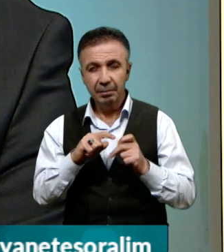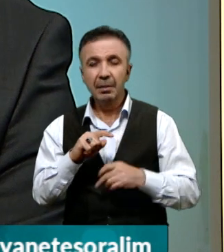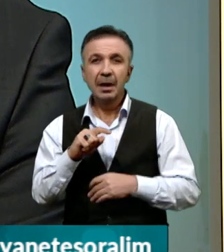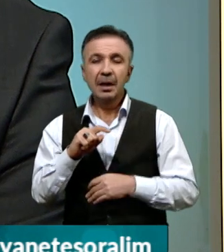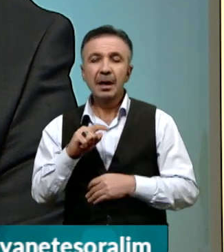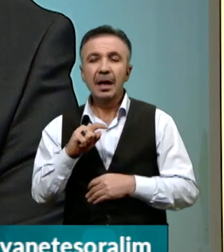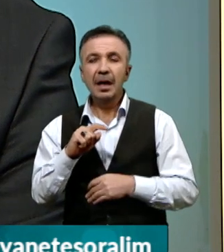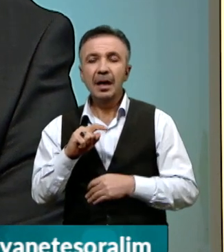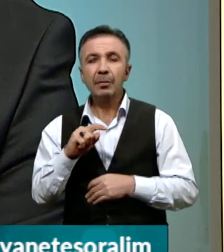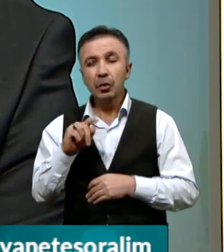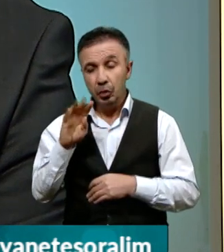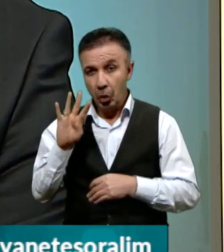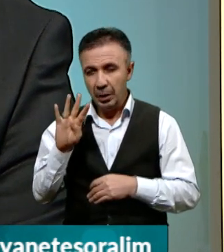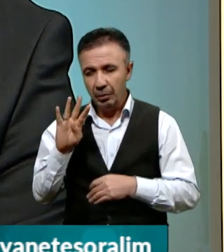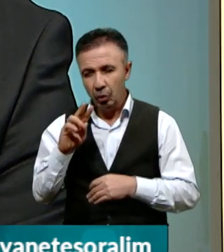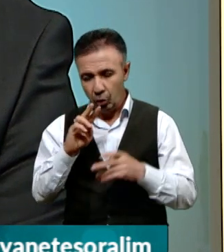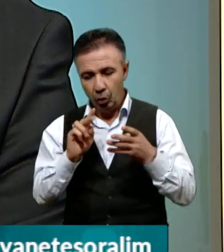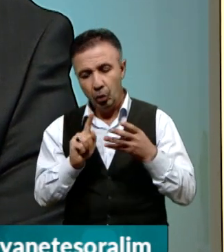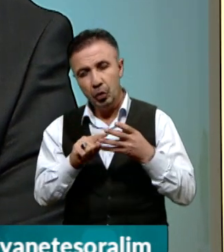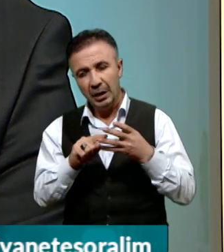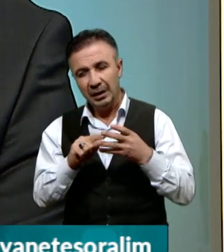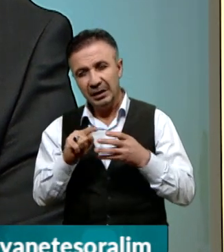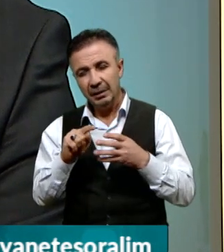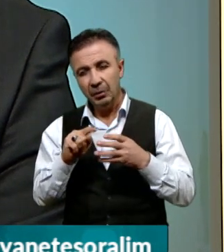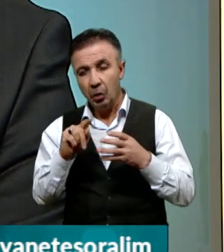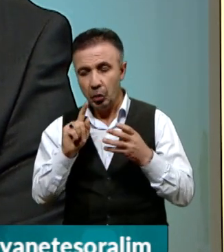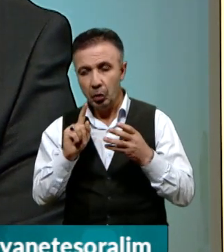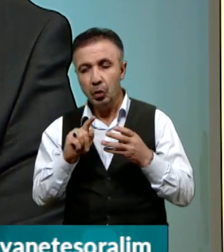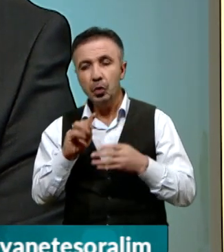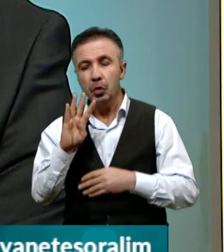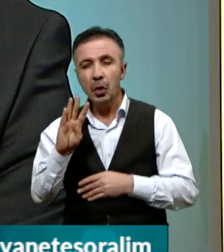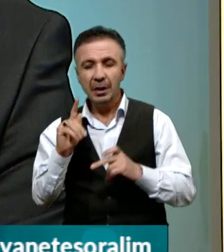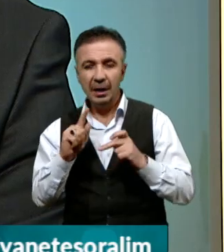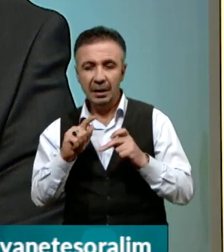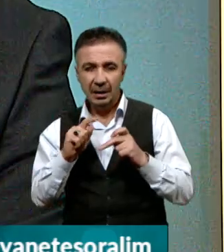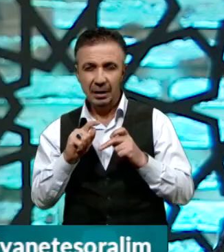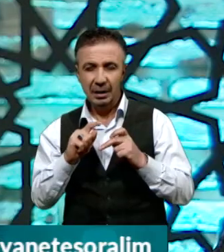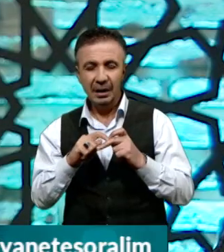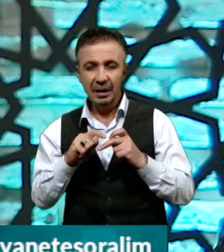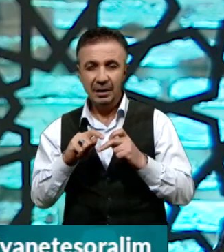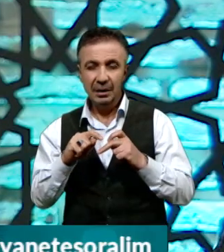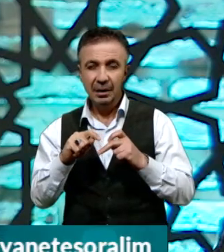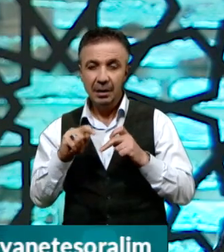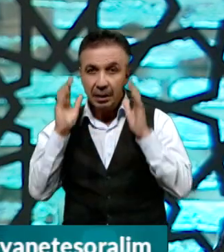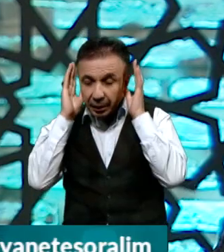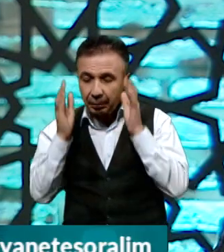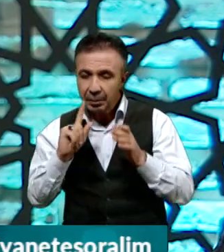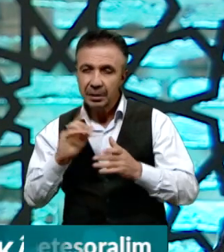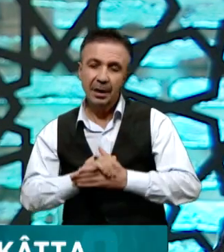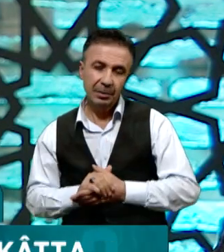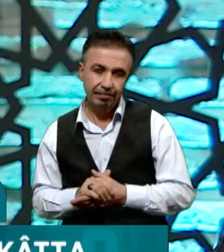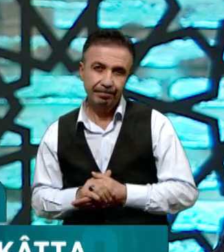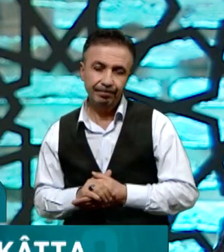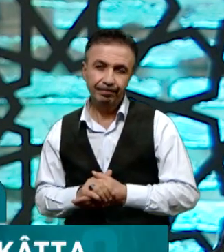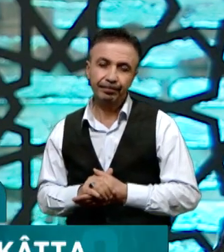kardeşimiz eğer ikinci rekatta iken kamet getirilmeye başladıysa o zaman evet, oturduğunda selamlasın. Ne